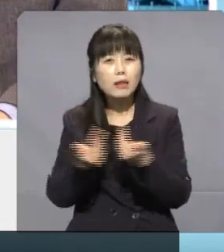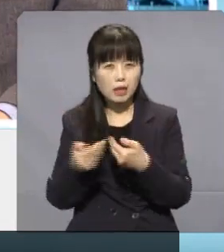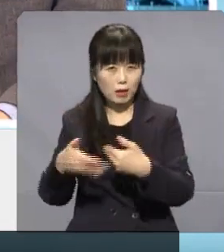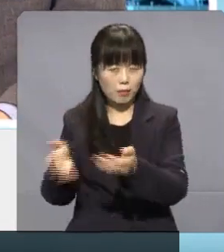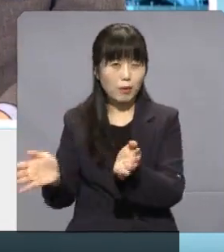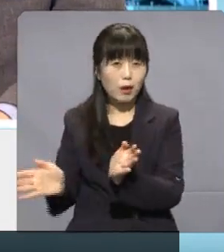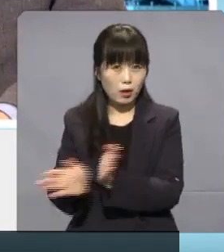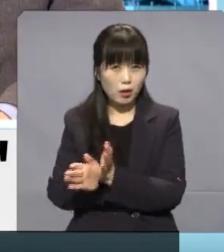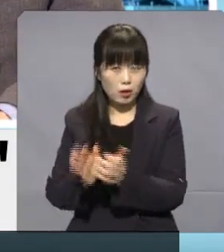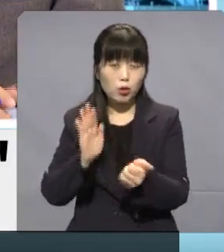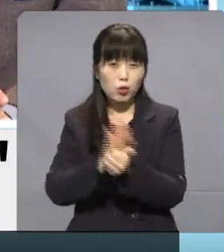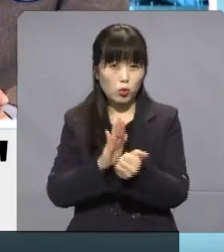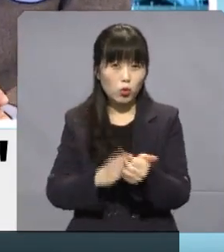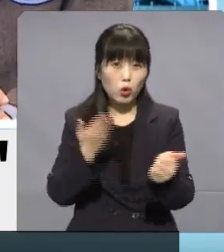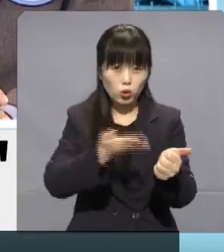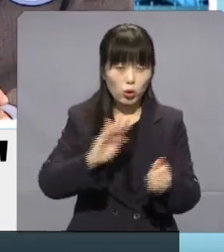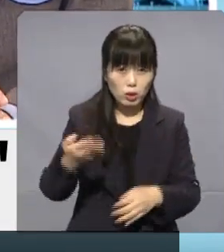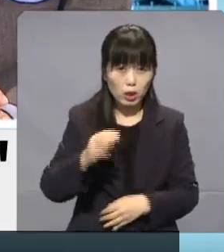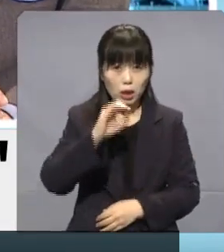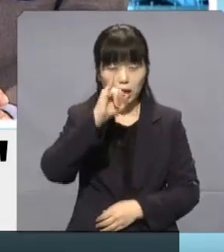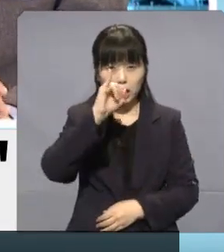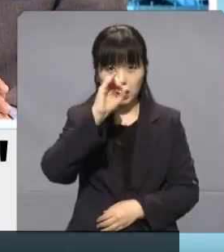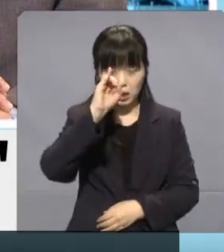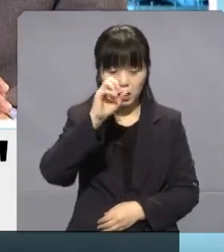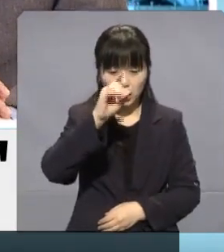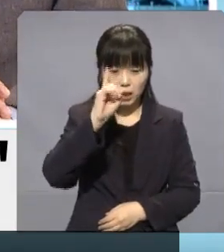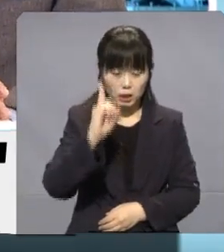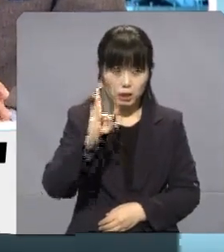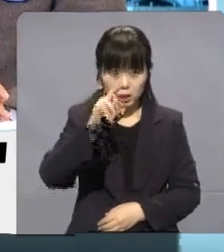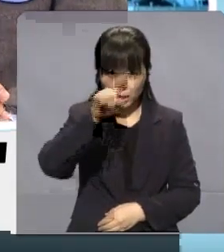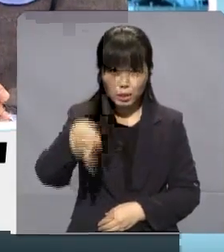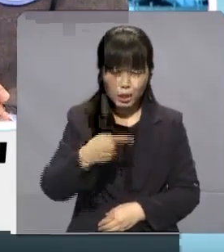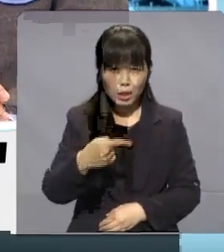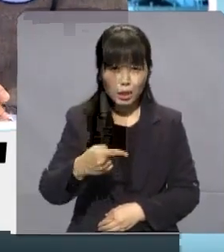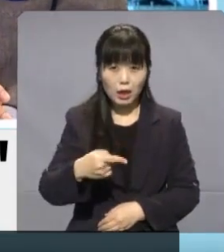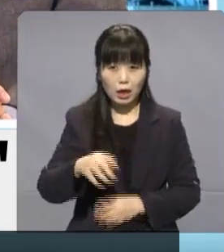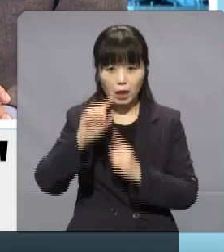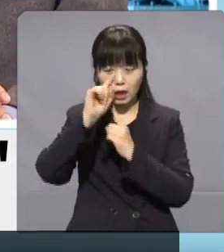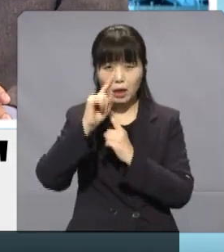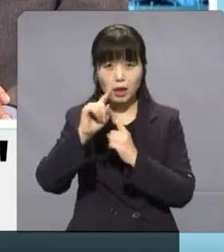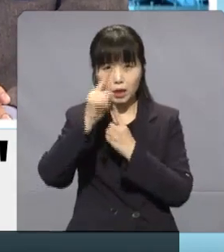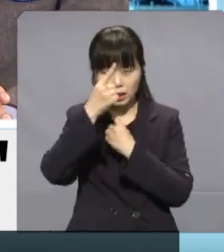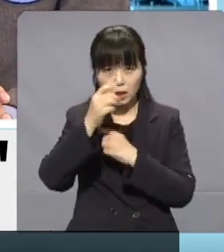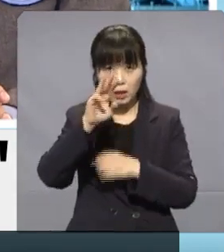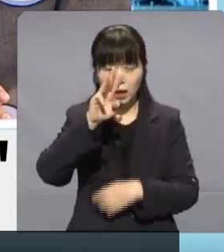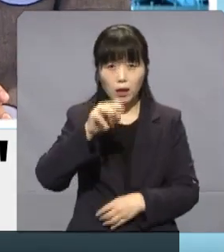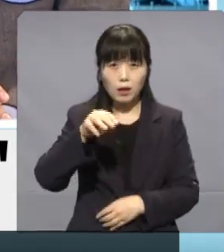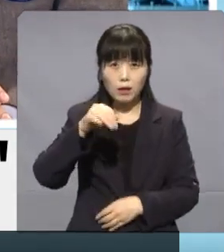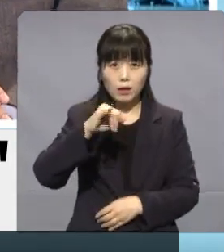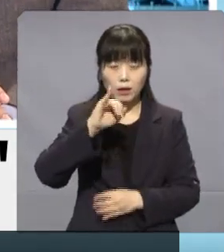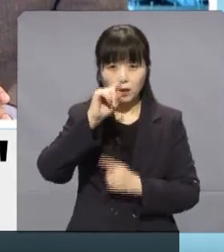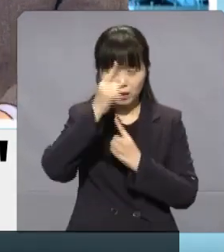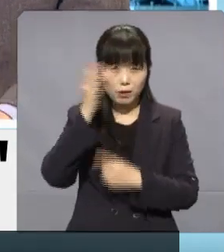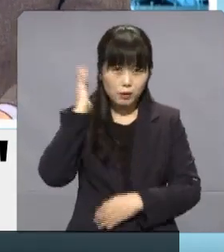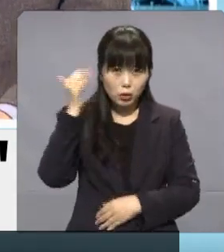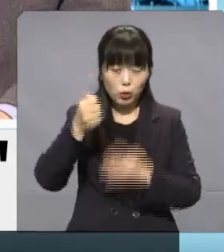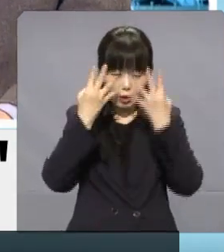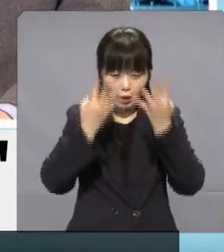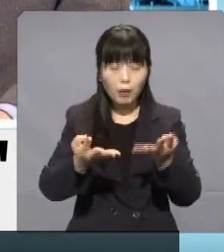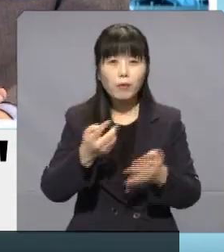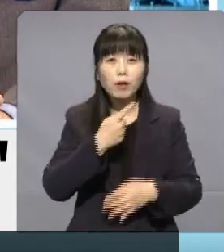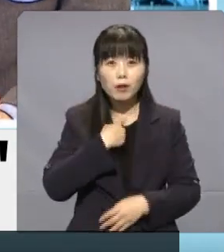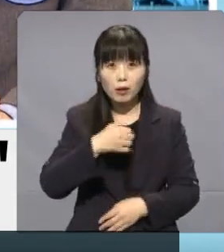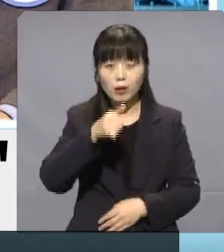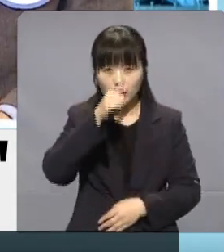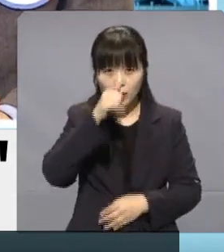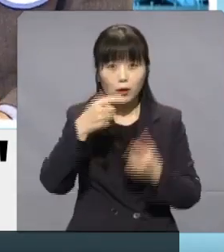진영에서 해줘야 되는 거예요. 그러니까 DJ가 전두환 노태우를 사면해줬을 예. 때 이것이 의미를 갖는 거지. 예. 자기 편